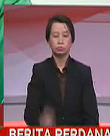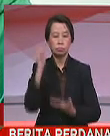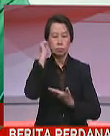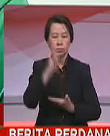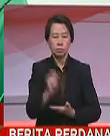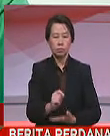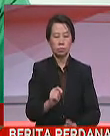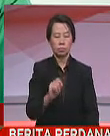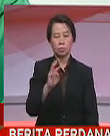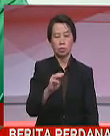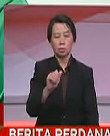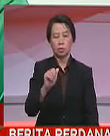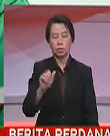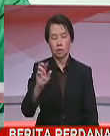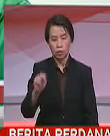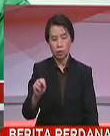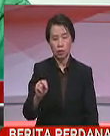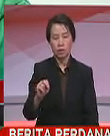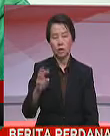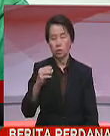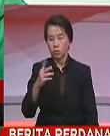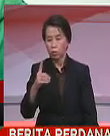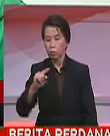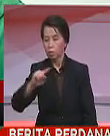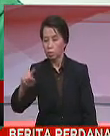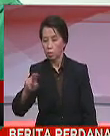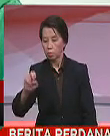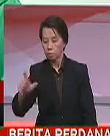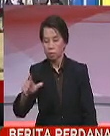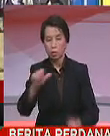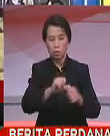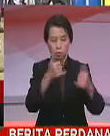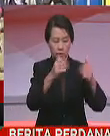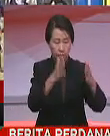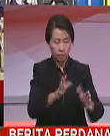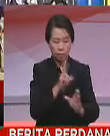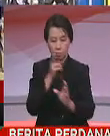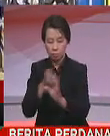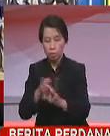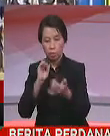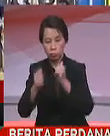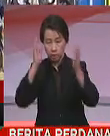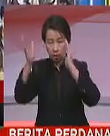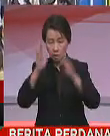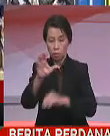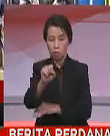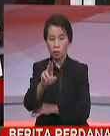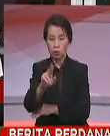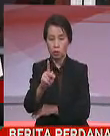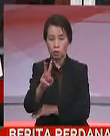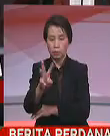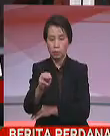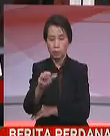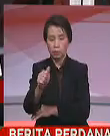Setiausaha kehormat NAAM Muhammad Zul Izi Abdul Manah berkata, setiap atlet yang menyertai sukan Malaysia Suma di Johor